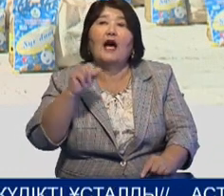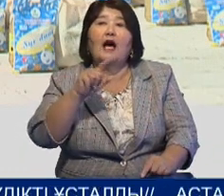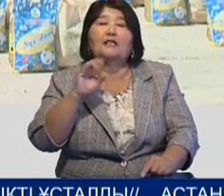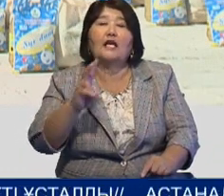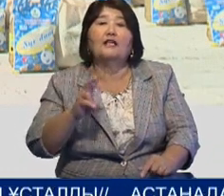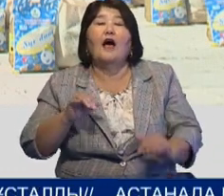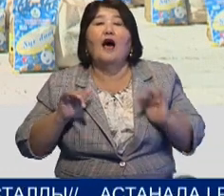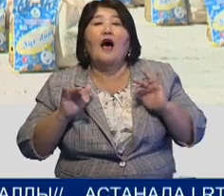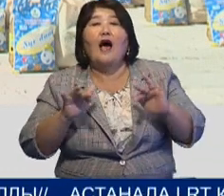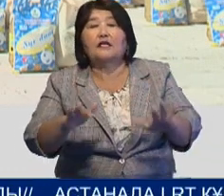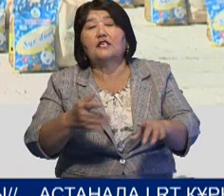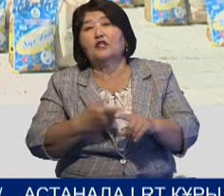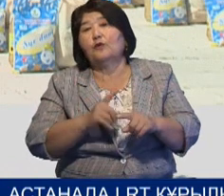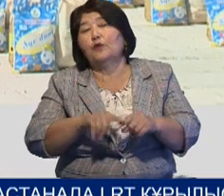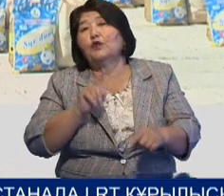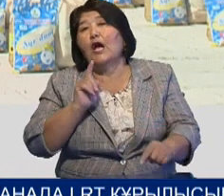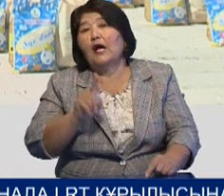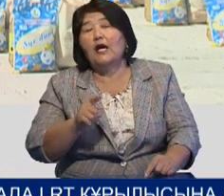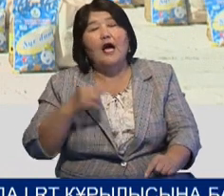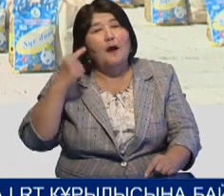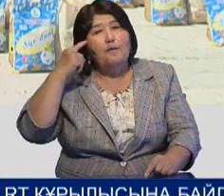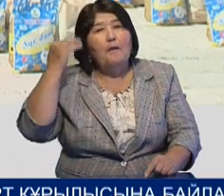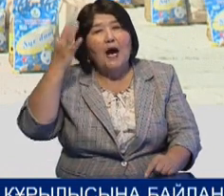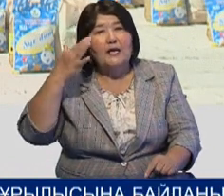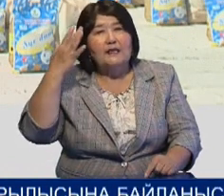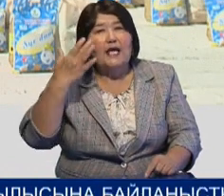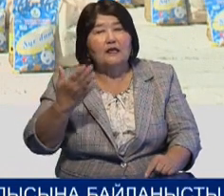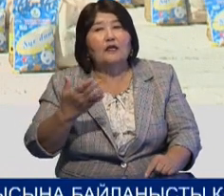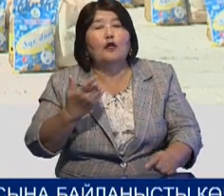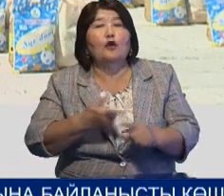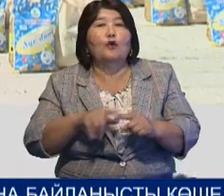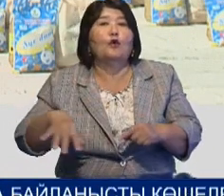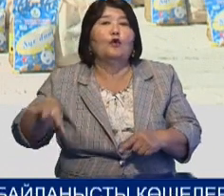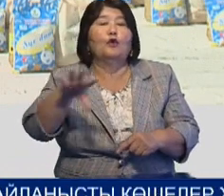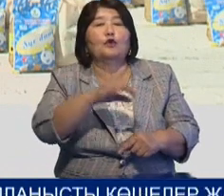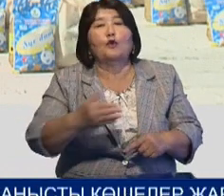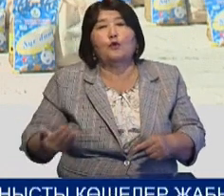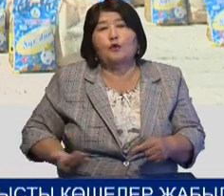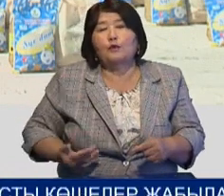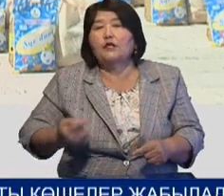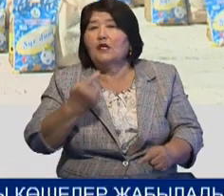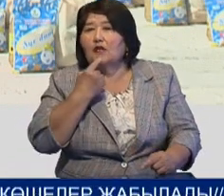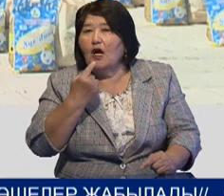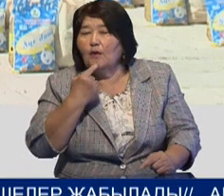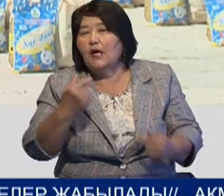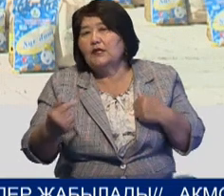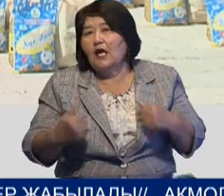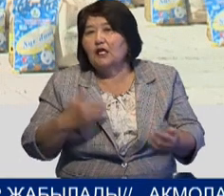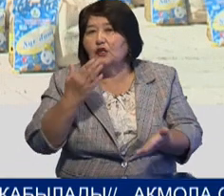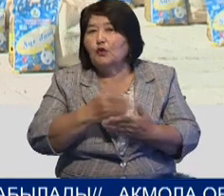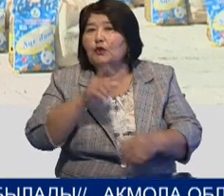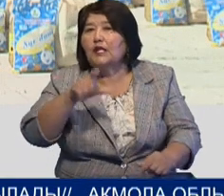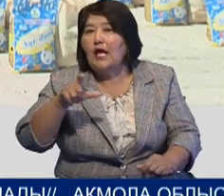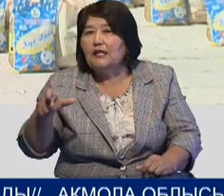акциясы, ондағы мақсат осы өмір тауқыметінен қиыншылық көрген